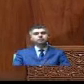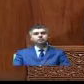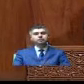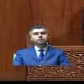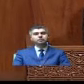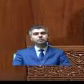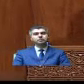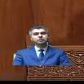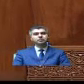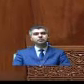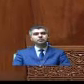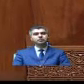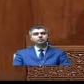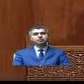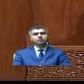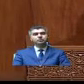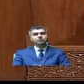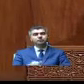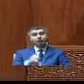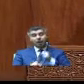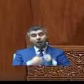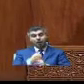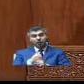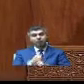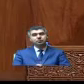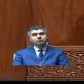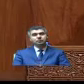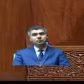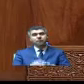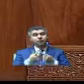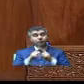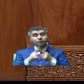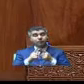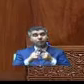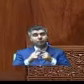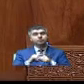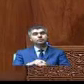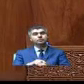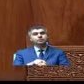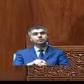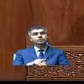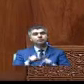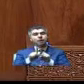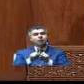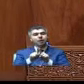2017 سنة ظلت ضربت الرقم القياسي في